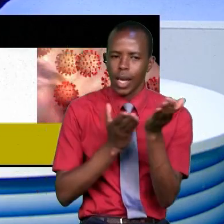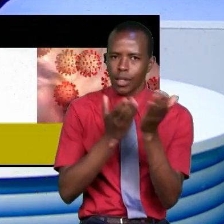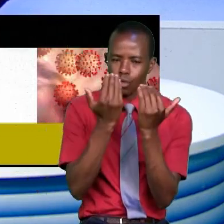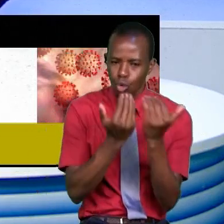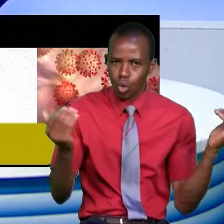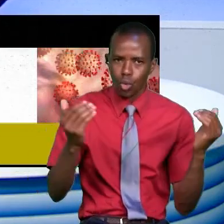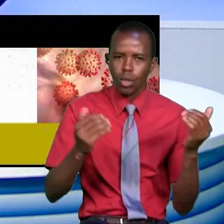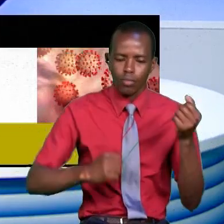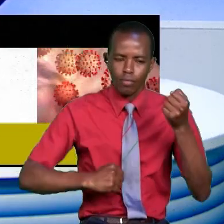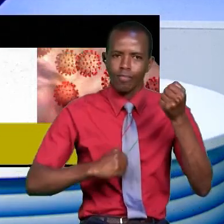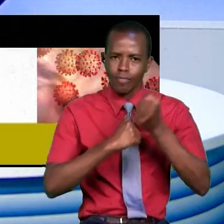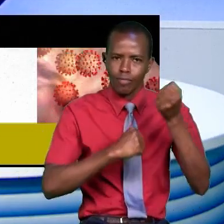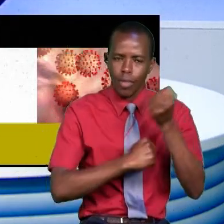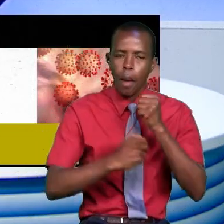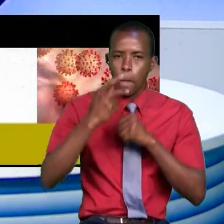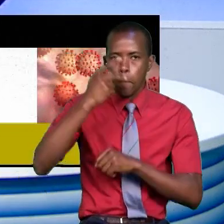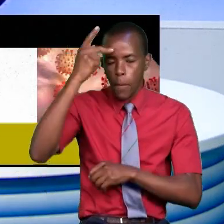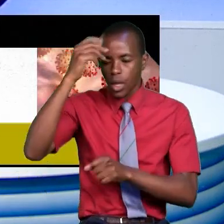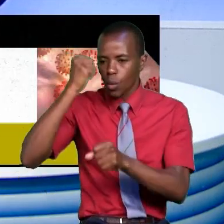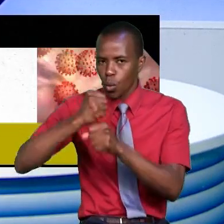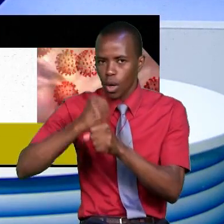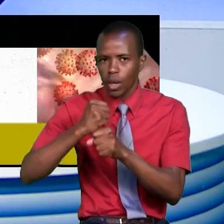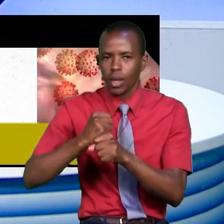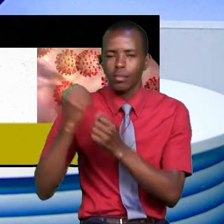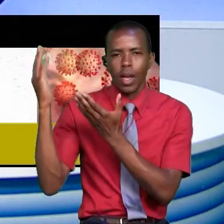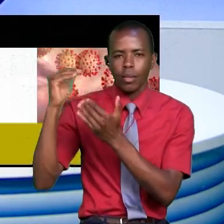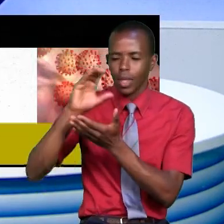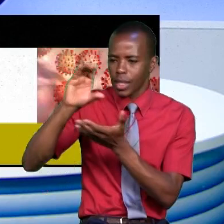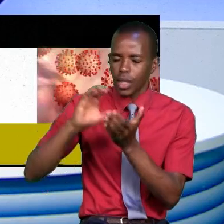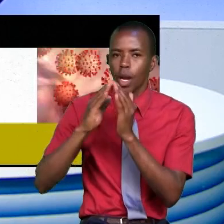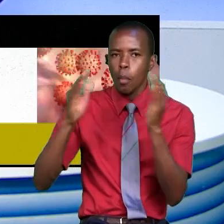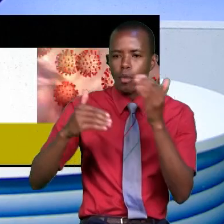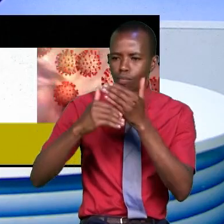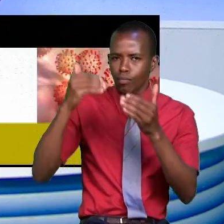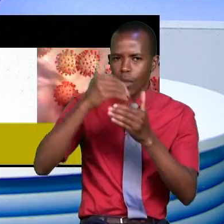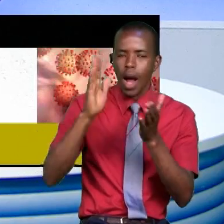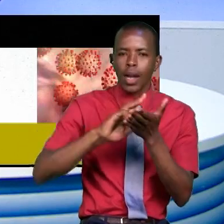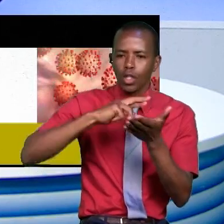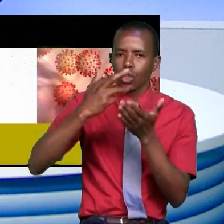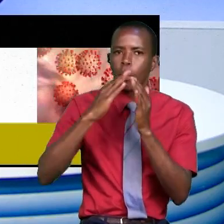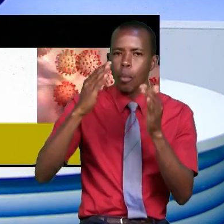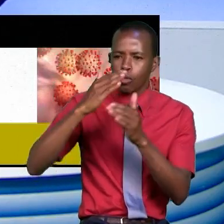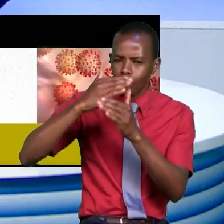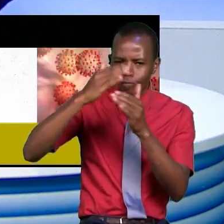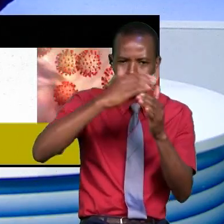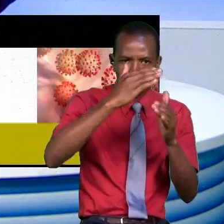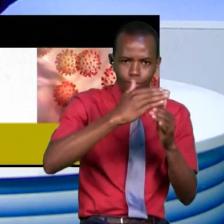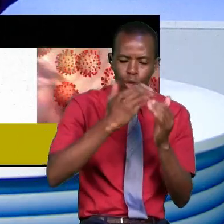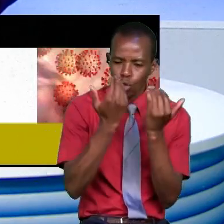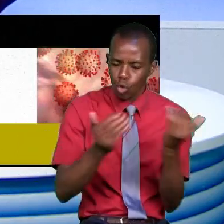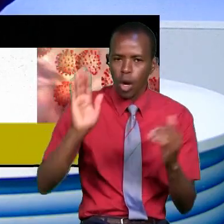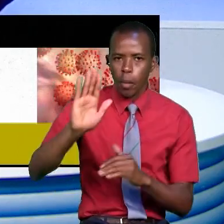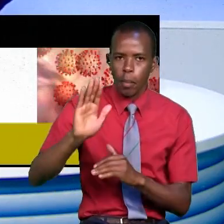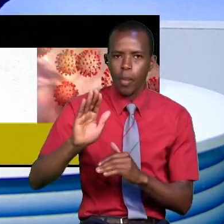watoto vinathaminiwa sana na wazazi wanaofanya kazi wakitarajia vituo zaidi kujengwa na rasilimali zaidi kusambazwa ili watoto